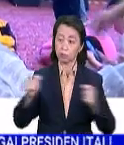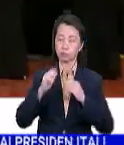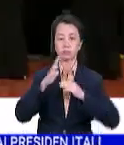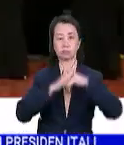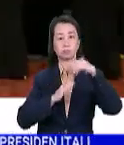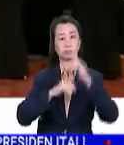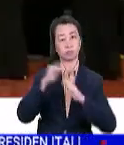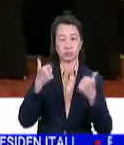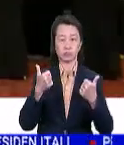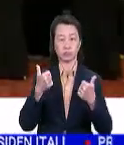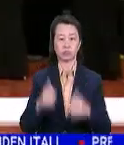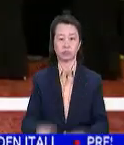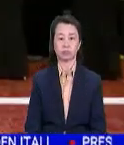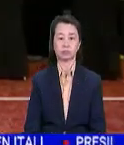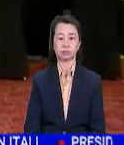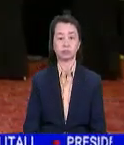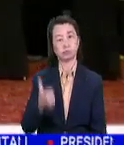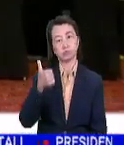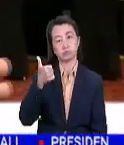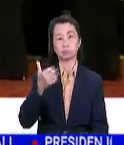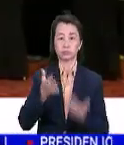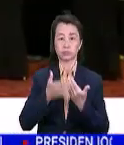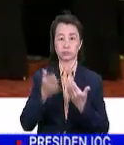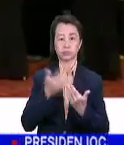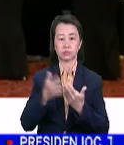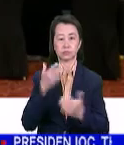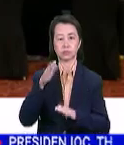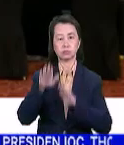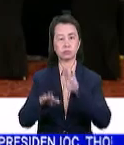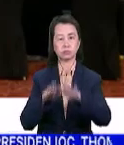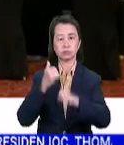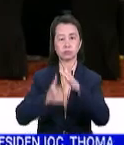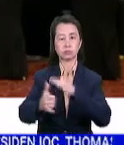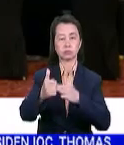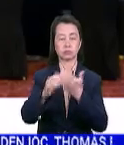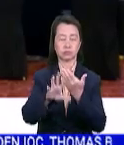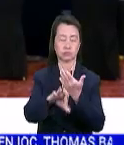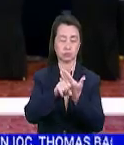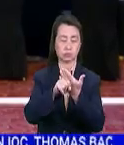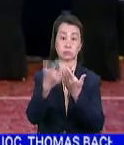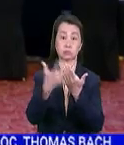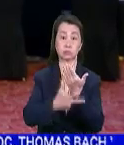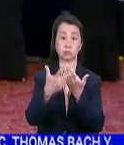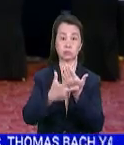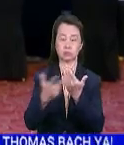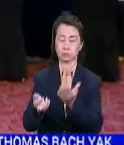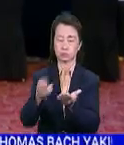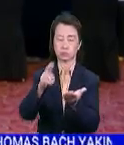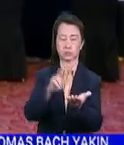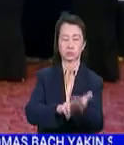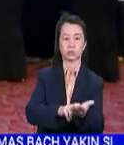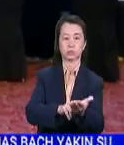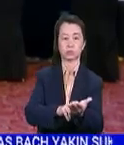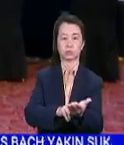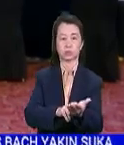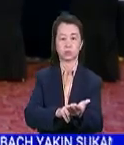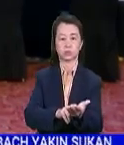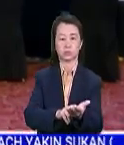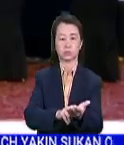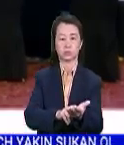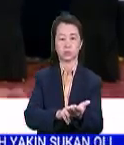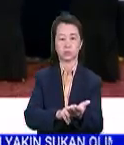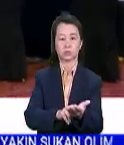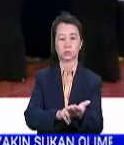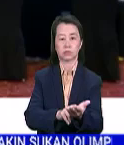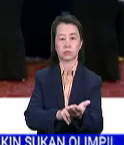selesa. Quite easy lah. So log in to MySejahtera, then register our